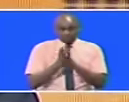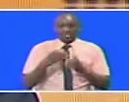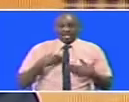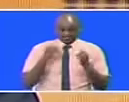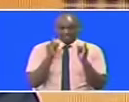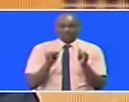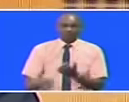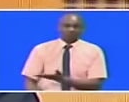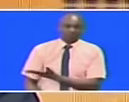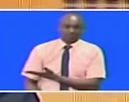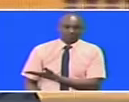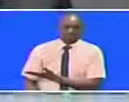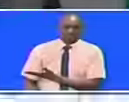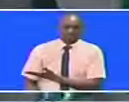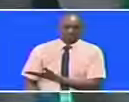ifuatayo.